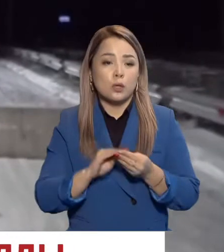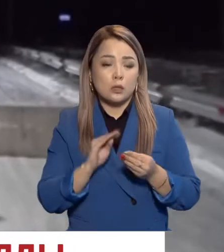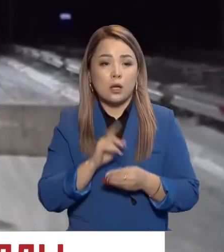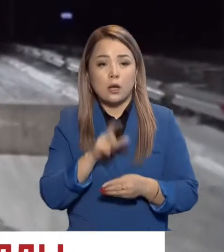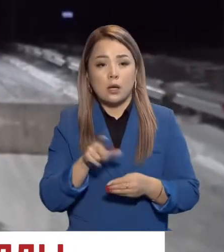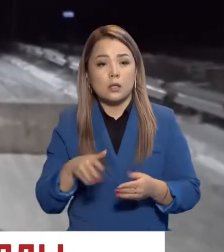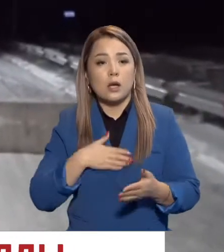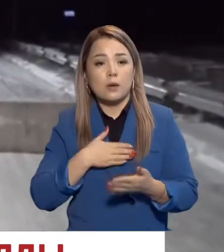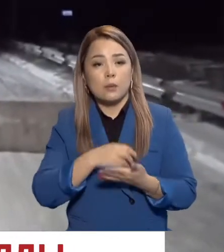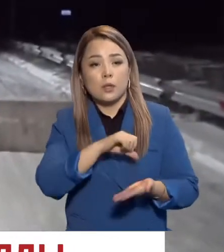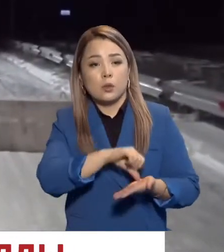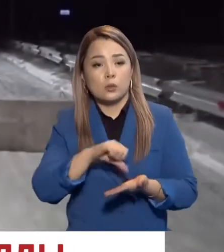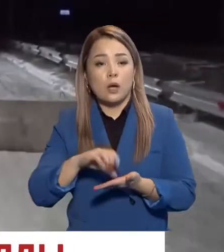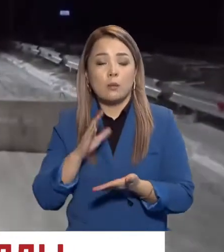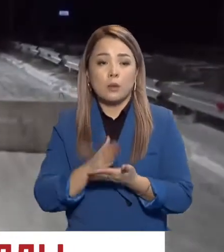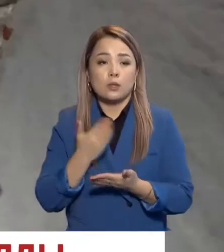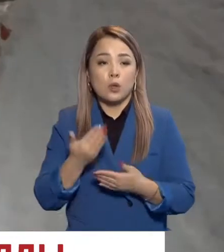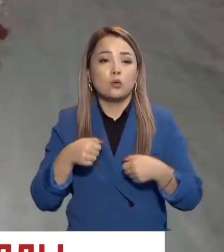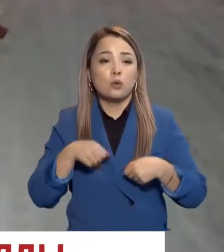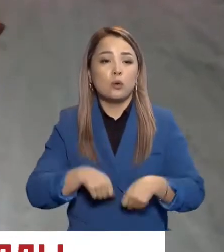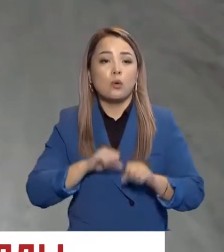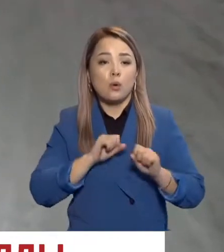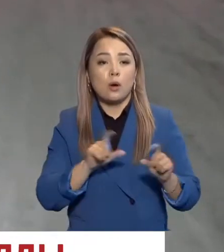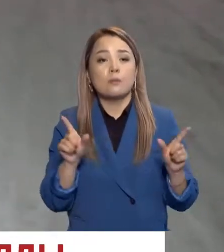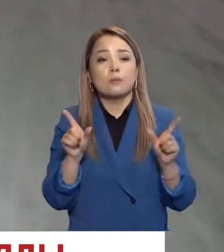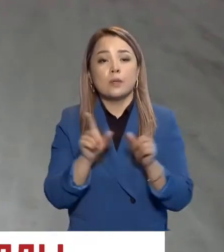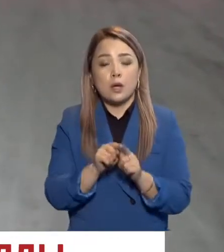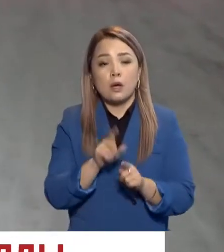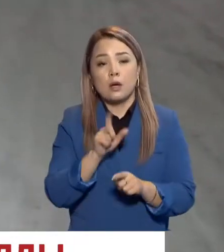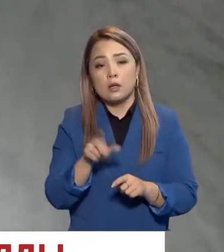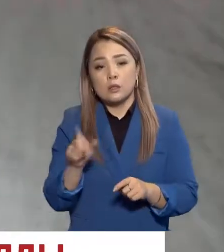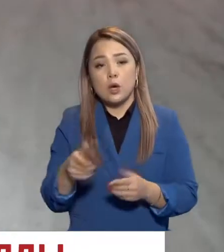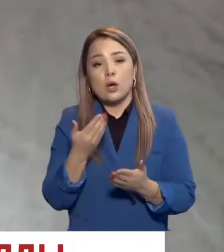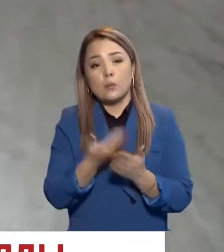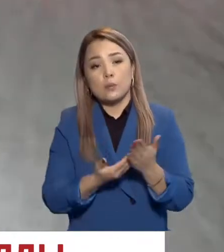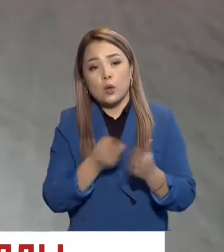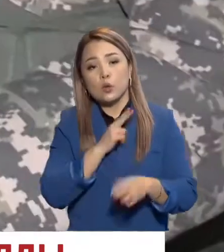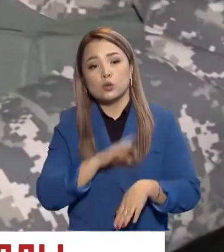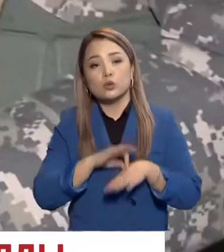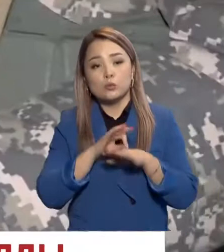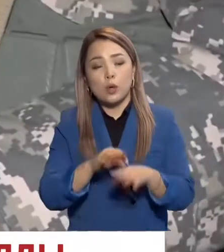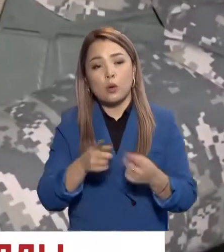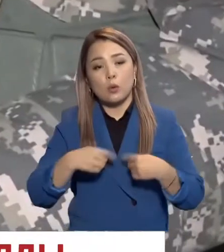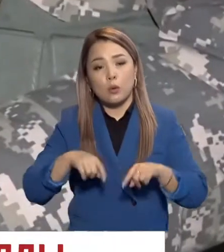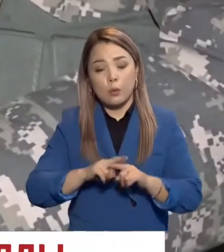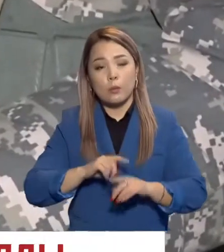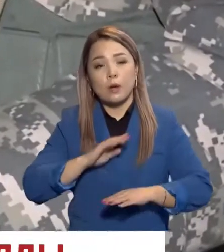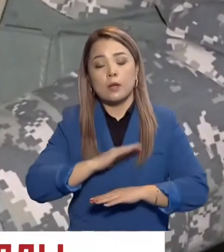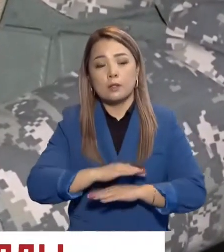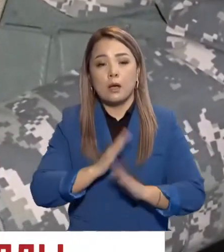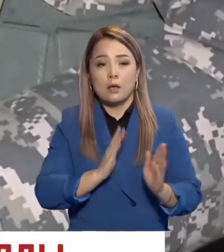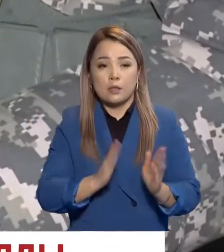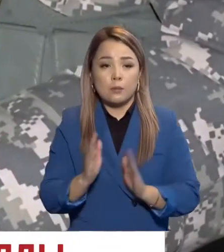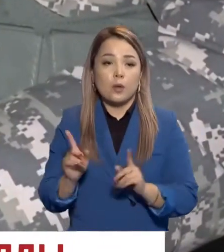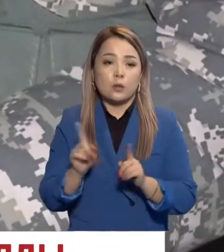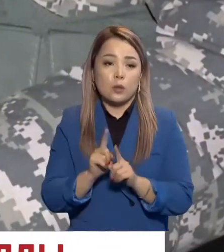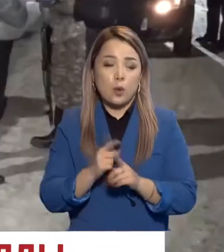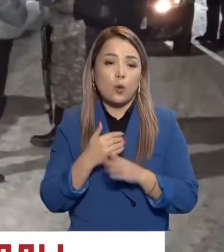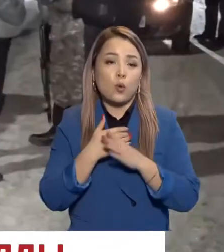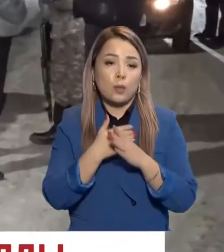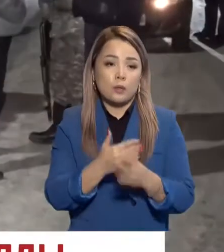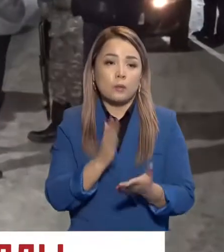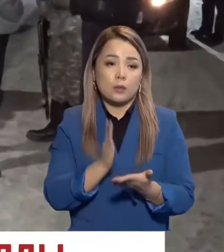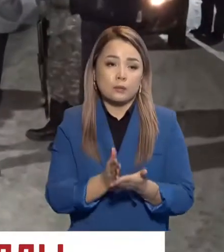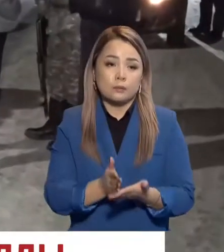еріктілер жасақтары да құрылған. Олар құқық қорғаушылармен бірге тұрғындарға түсіндіру жұмыстарын жүргізіп, қоғамдық тәртіптің сақталуына көмек береді.